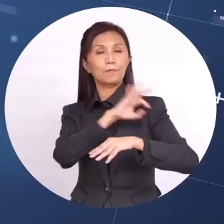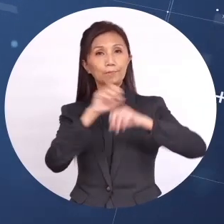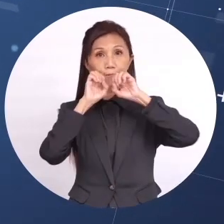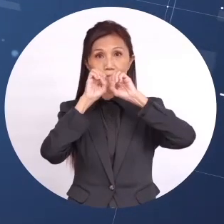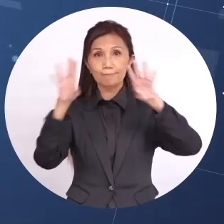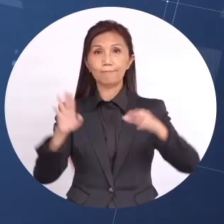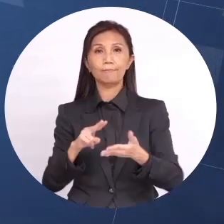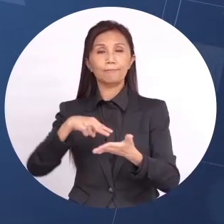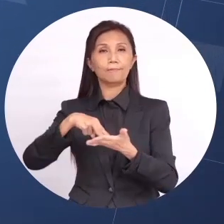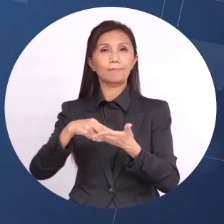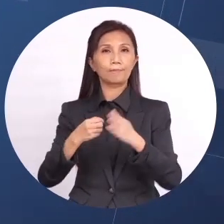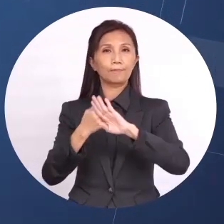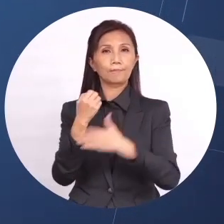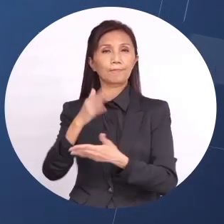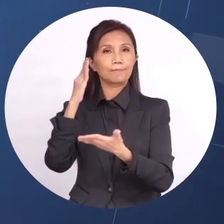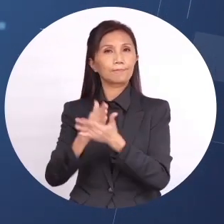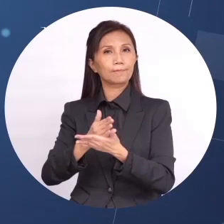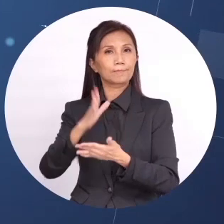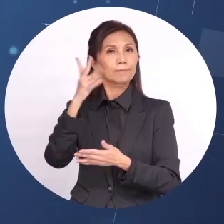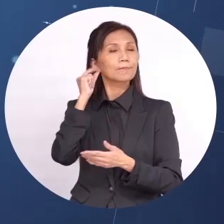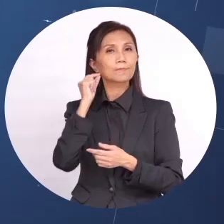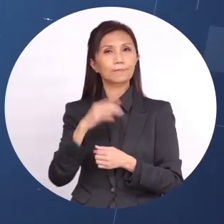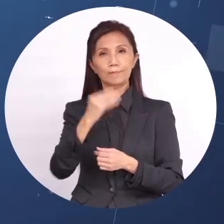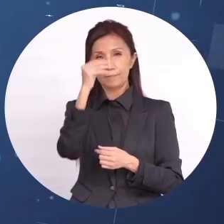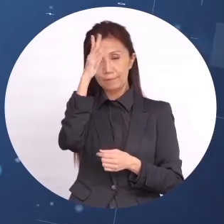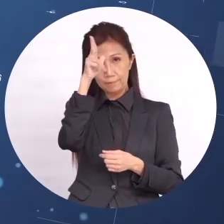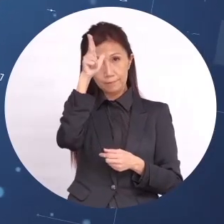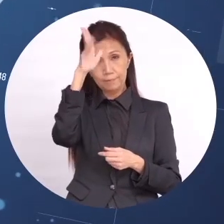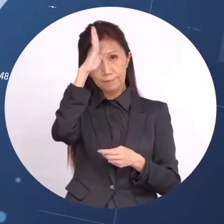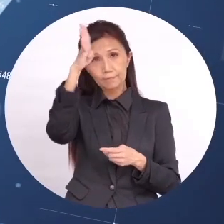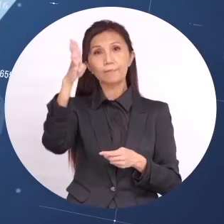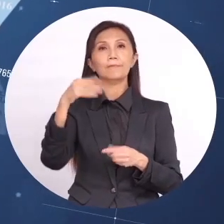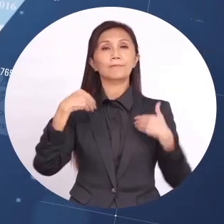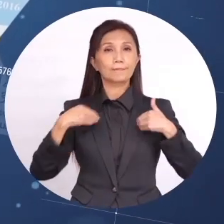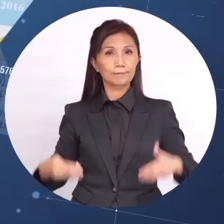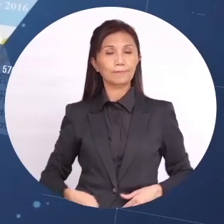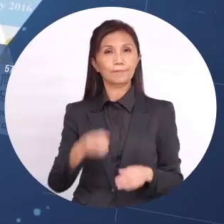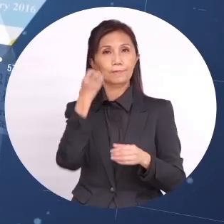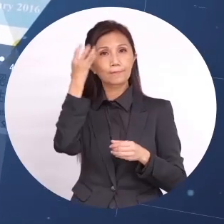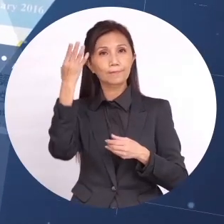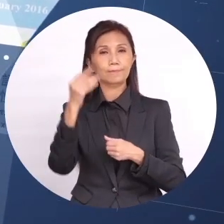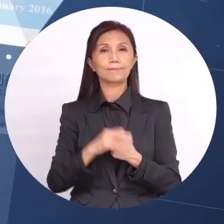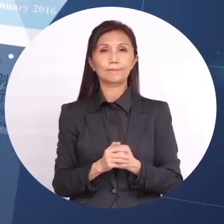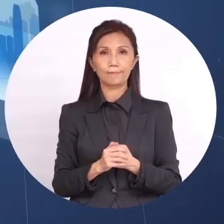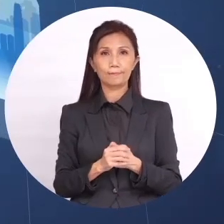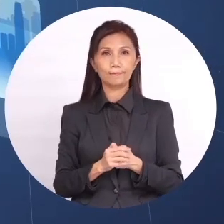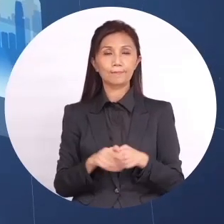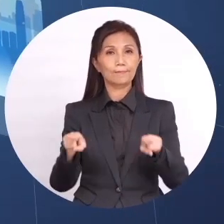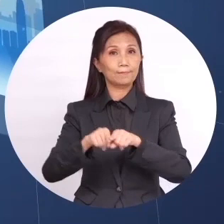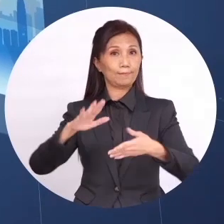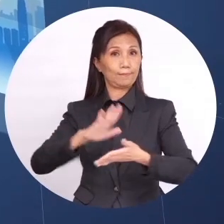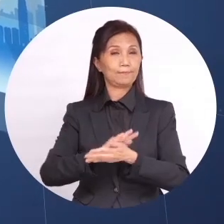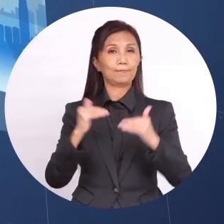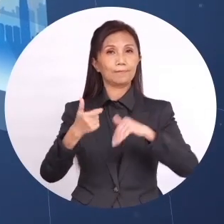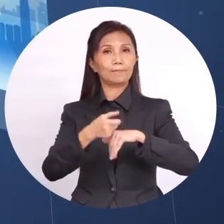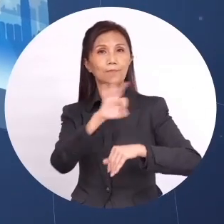了立法禁止性倾向、性别认同及双性人身份歧视的研究结果。同年，